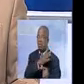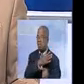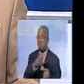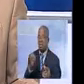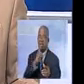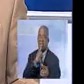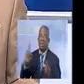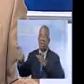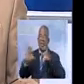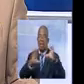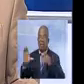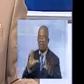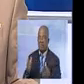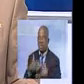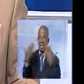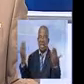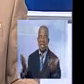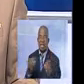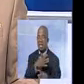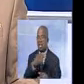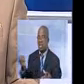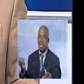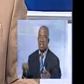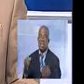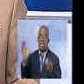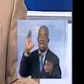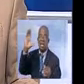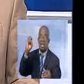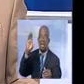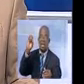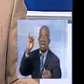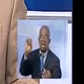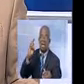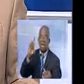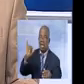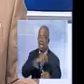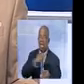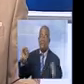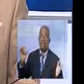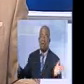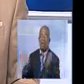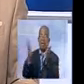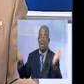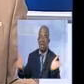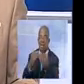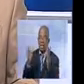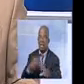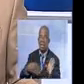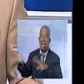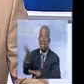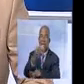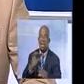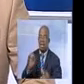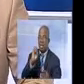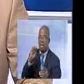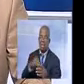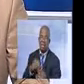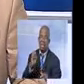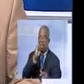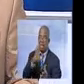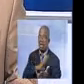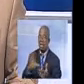vient de se tenir ici dans la commune de Kokodi. Il a été question de mobilisation de ressources en eau dans les